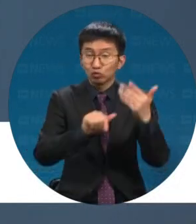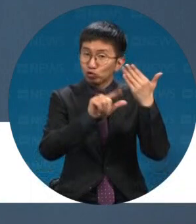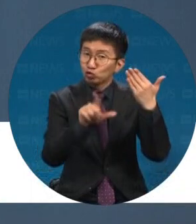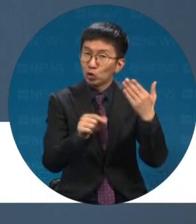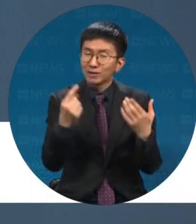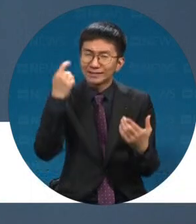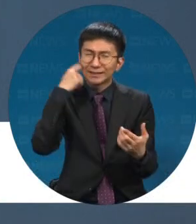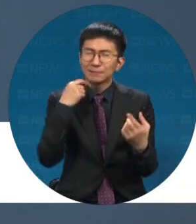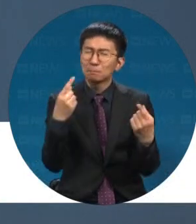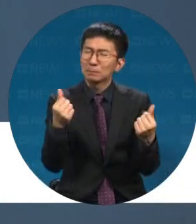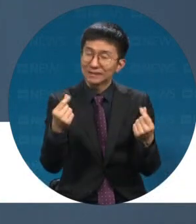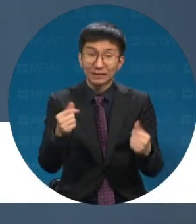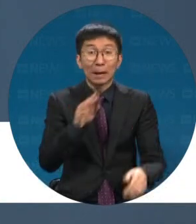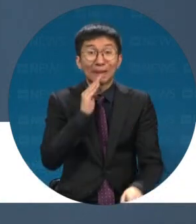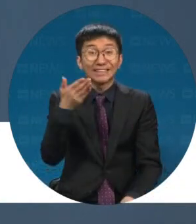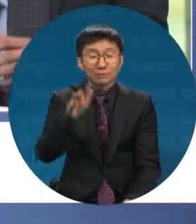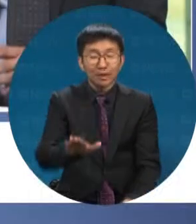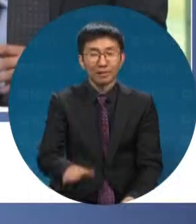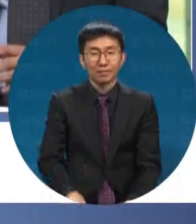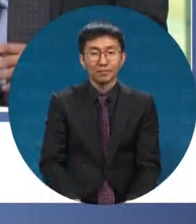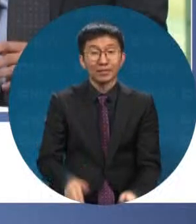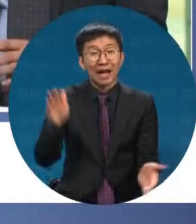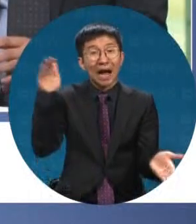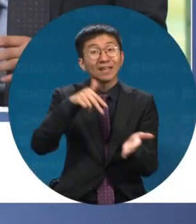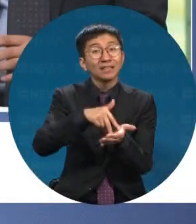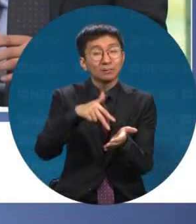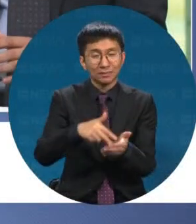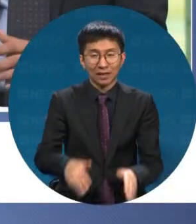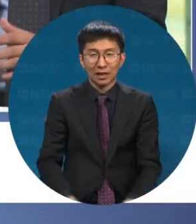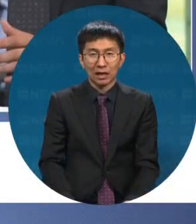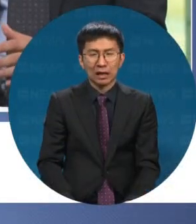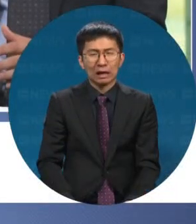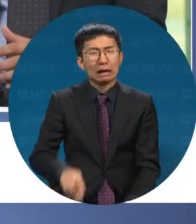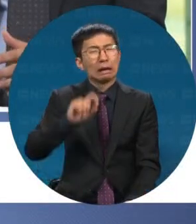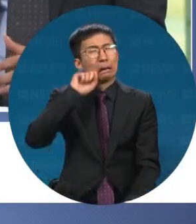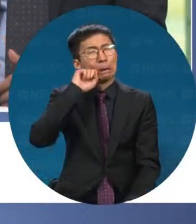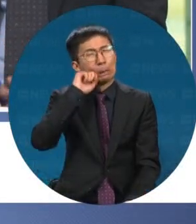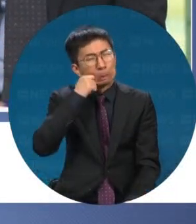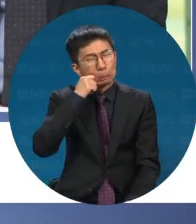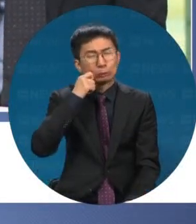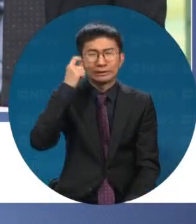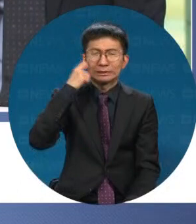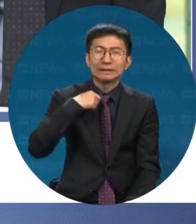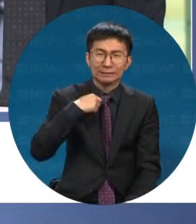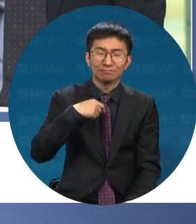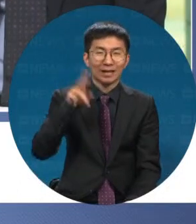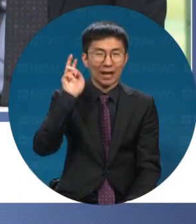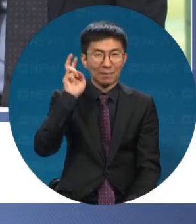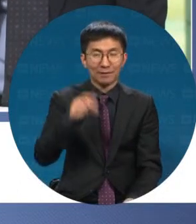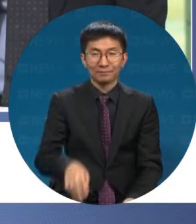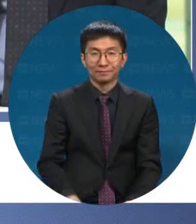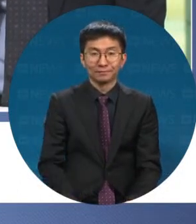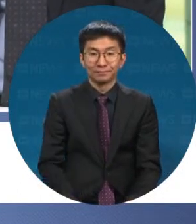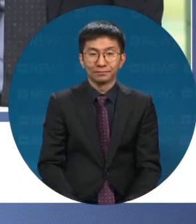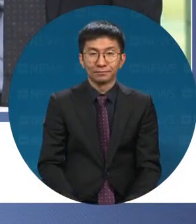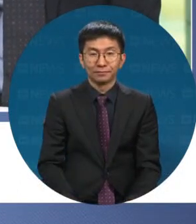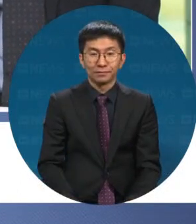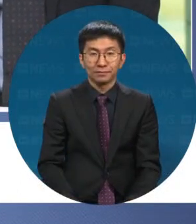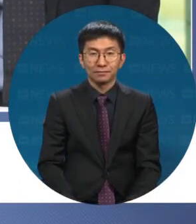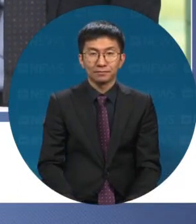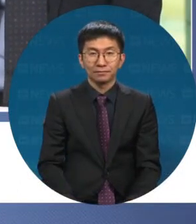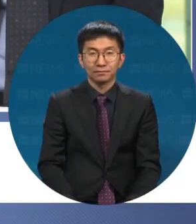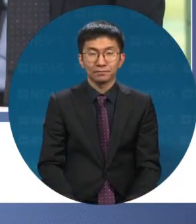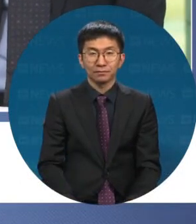비슷한 형태의 수준이라고 할지라도 재학생들에게는 나름대로 변별력을 좀 갖춘 시험이 될 거라고 예상을 하고 있습니다.